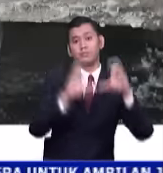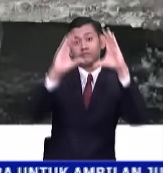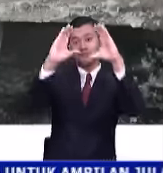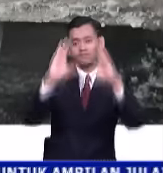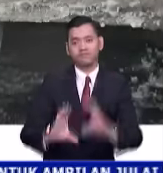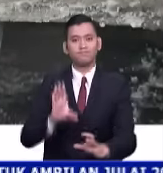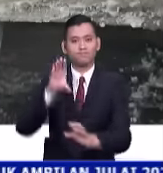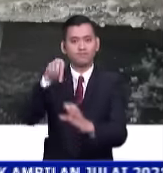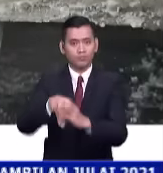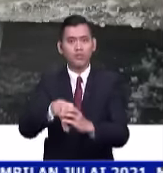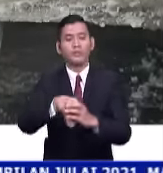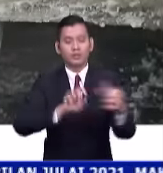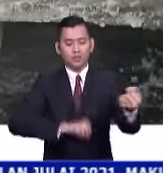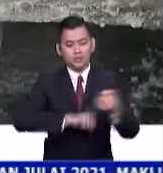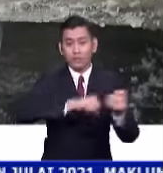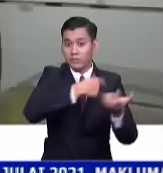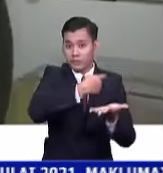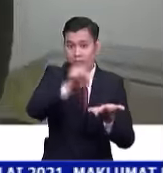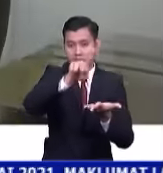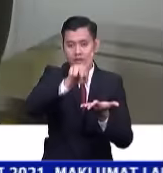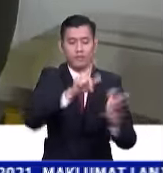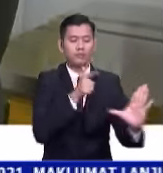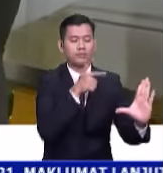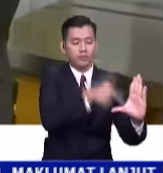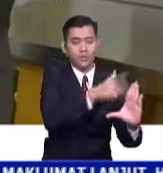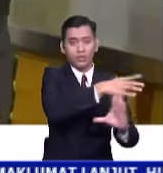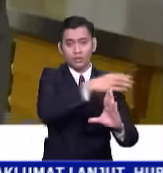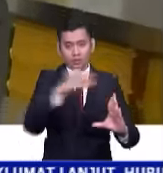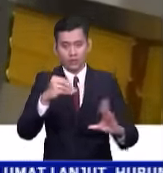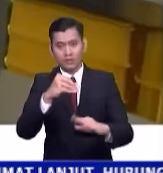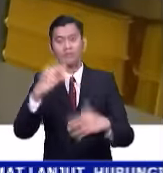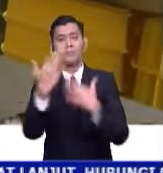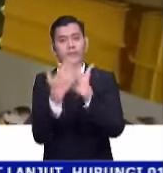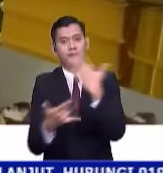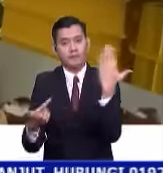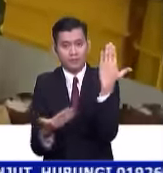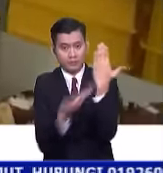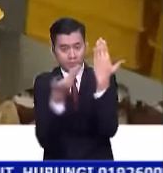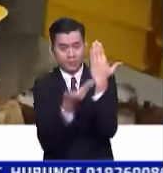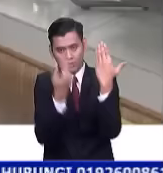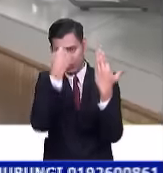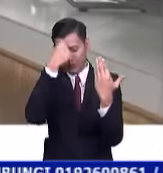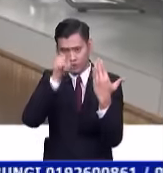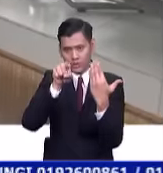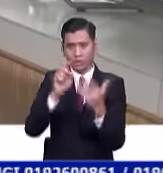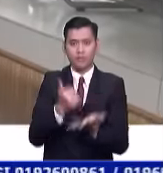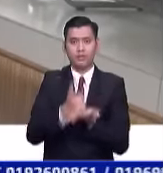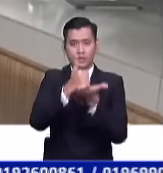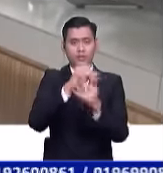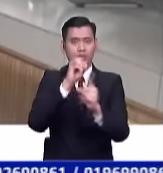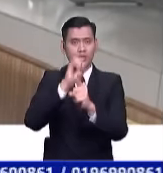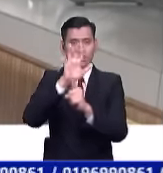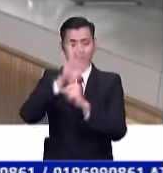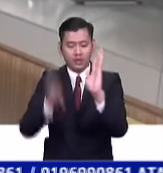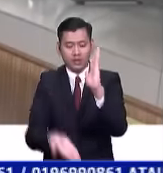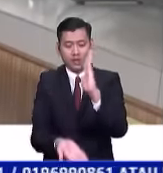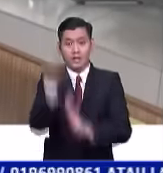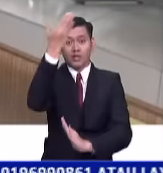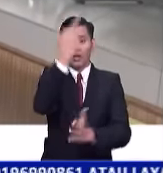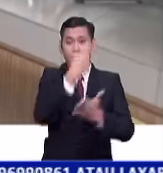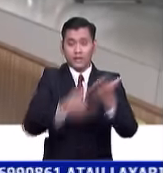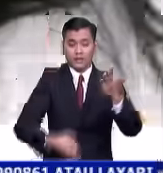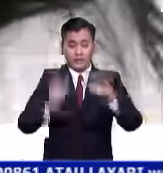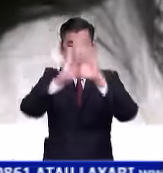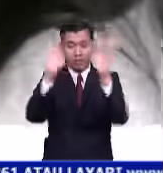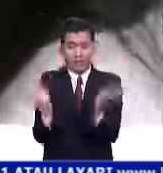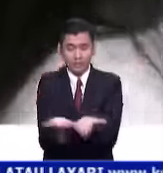termasuk meneruskan subsidi produk petroleum dan minyak masak dalam membantu mengurangkan kesan kenaikan harga komoditi ke peringkat global ke